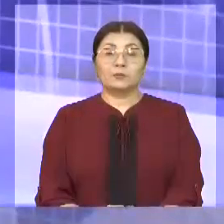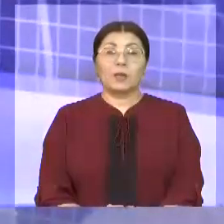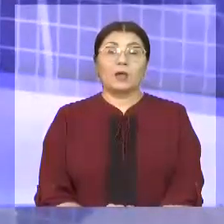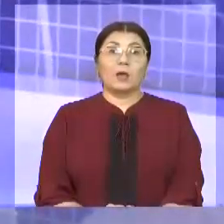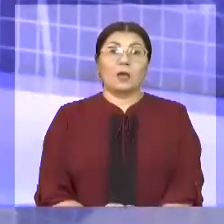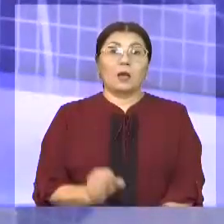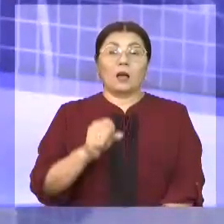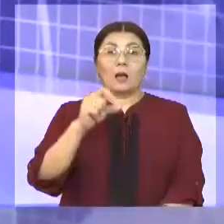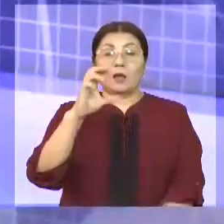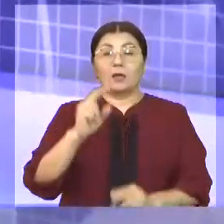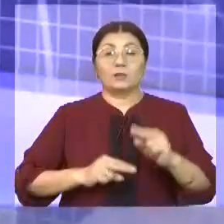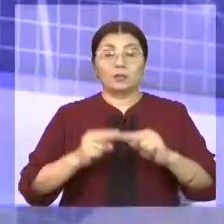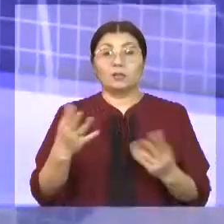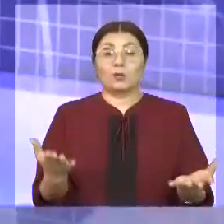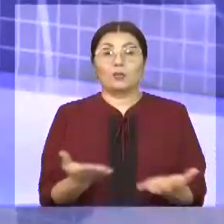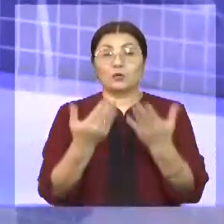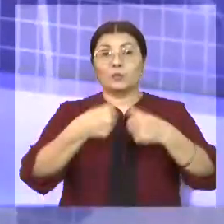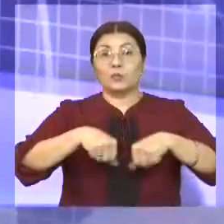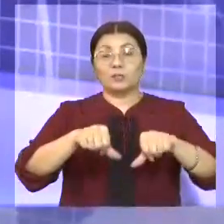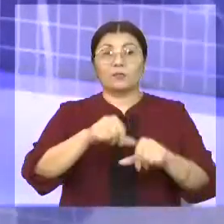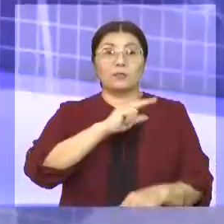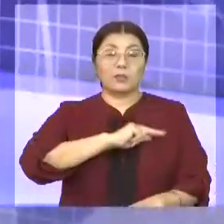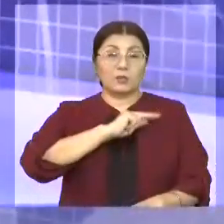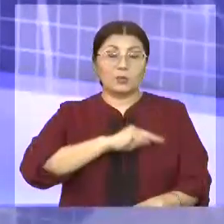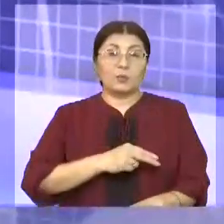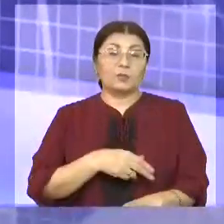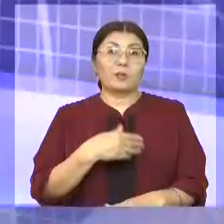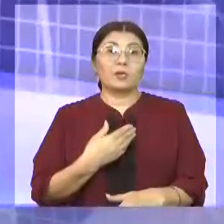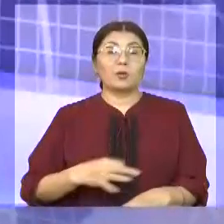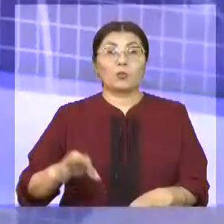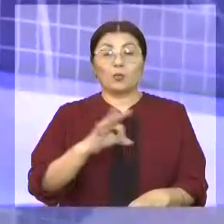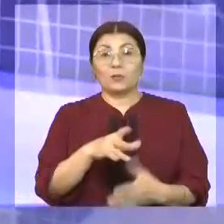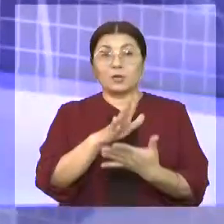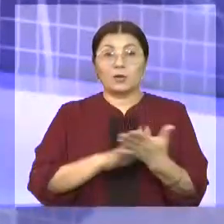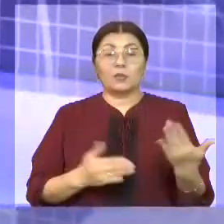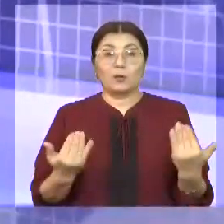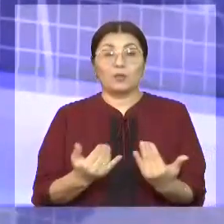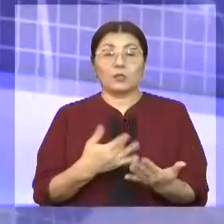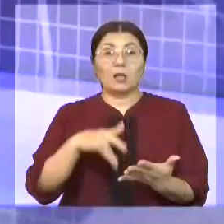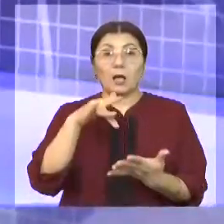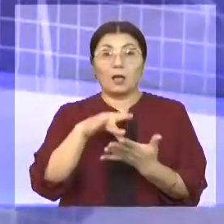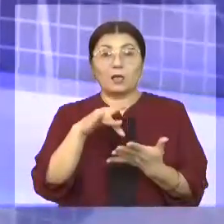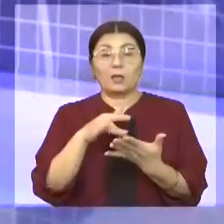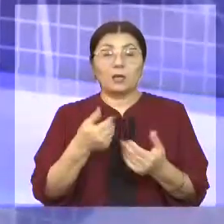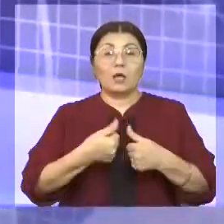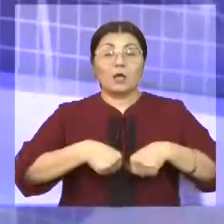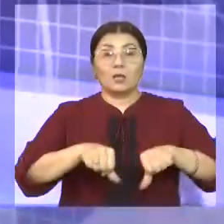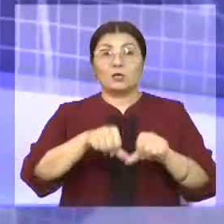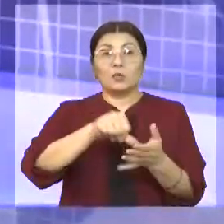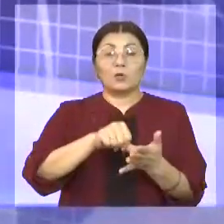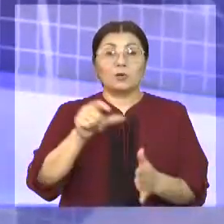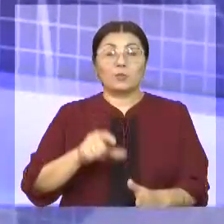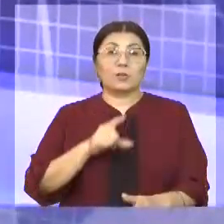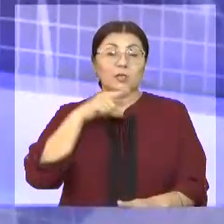IS салуды қолдау жөніндегі халықтық штаб мүшелерінің жұмысы жер-жерде жалғасып жатыр. Бұл жолы қалалық штаб өкілдері өңір